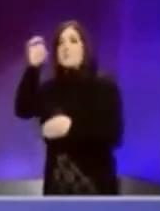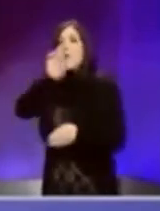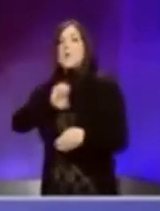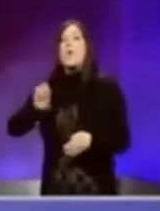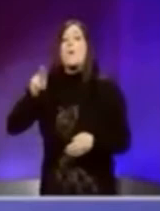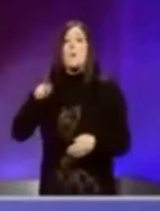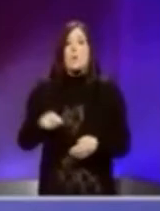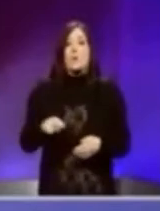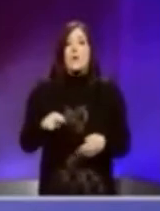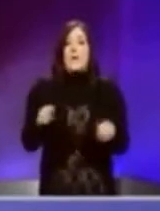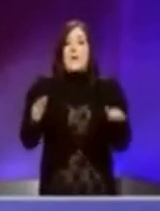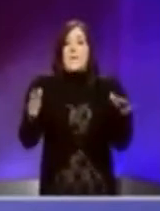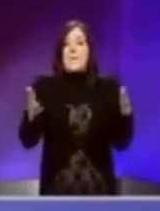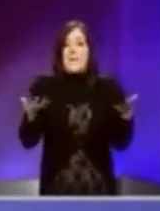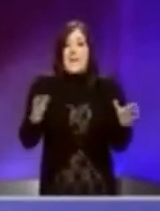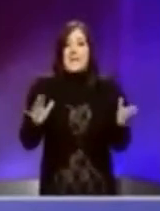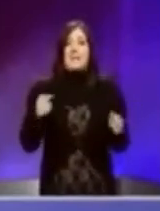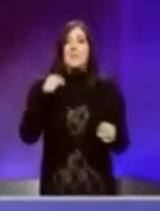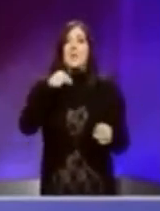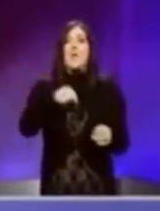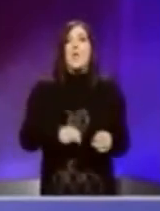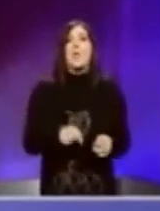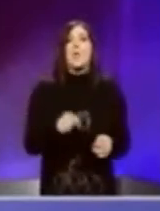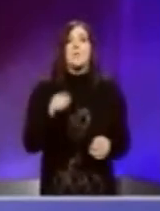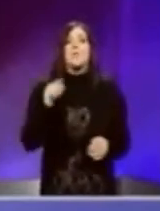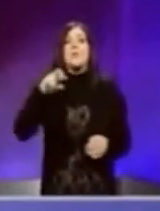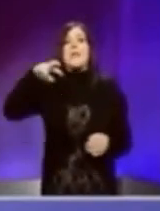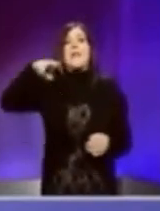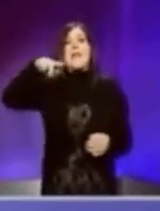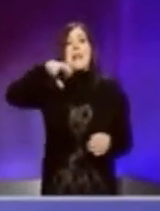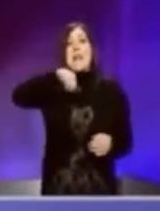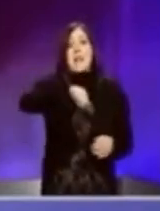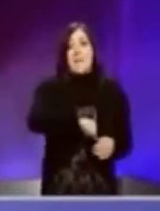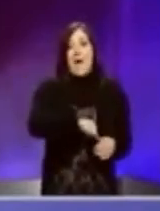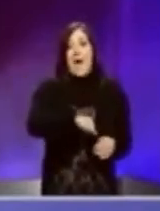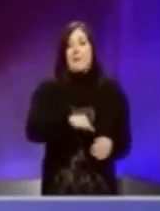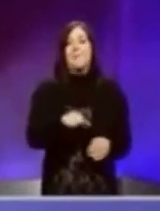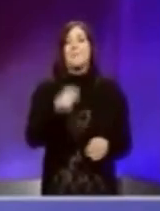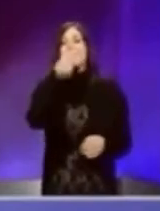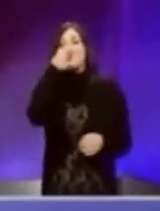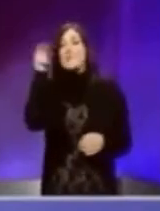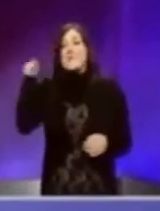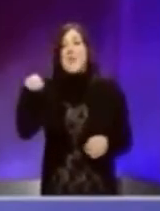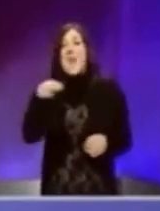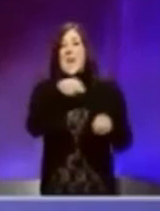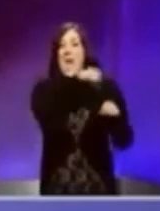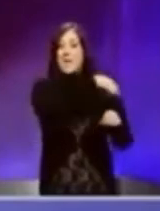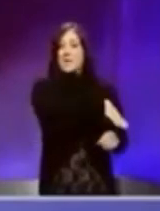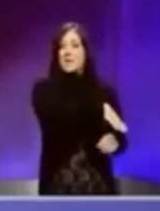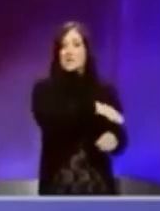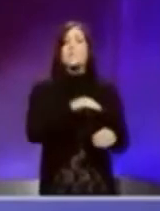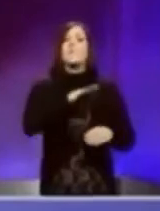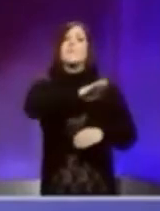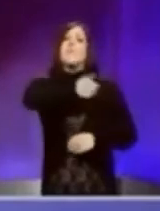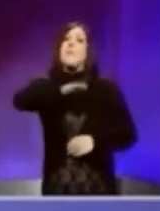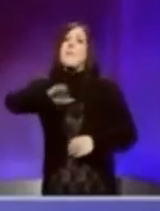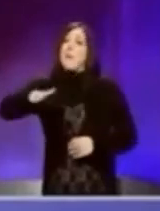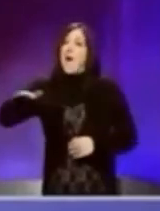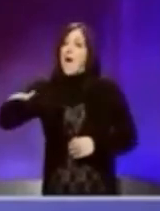li llum il-ġurnata l-ilma ta' dranaġġ li nitfgħu l-baħar huwa hemm soffi, dan huwa